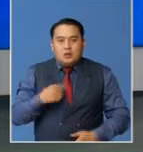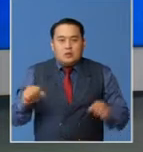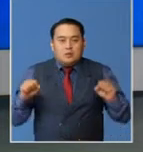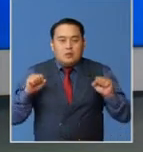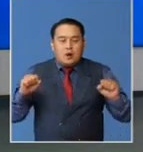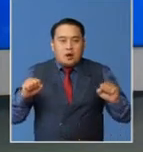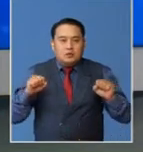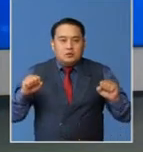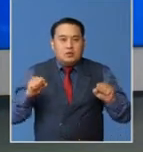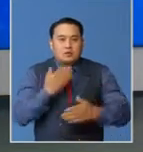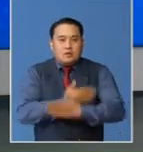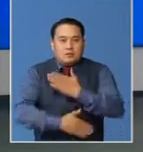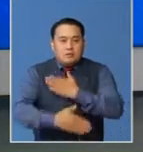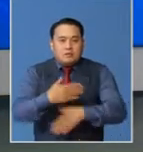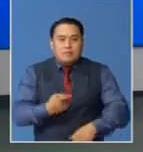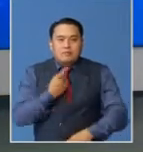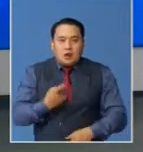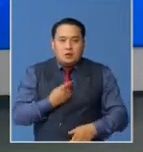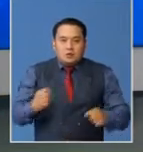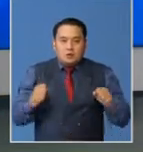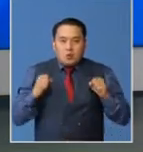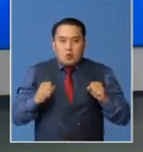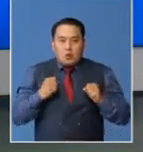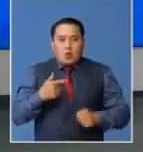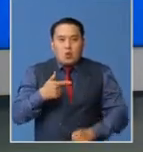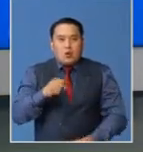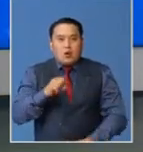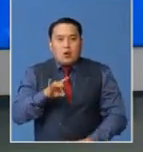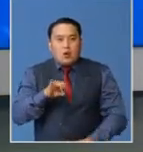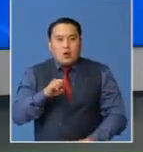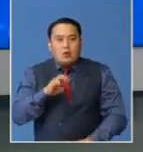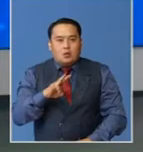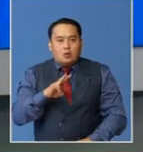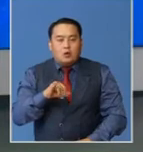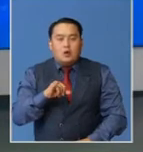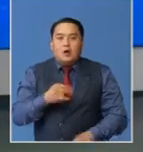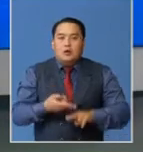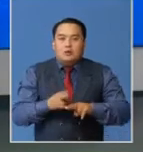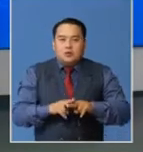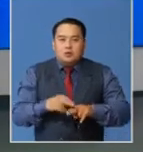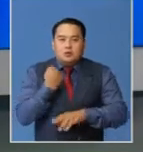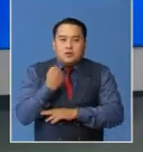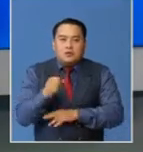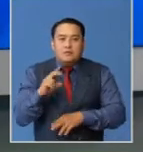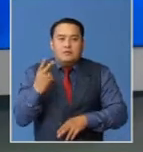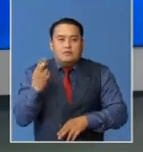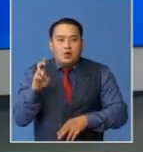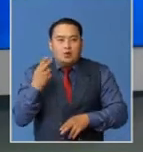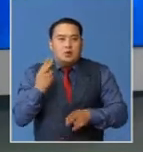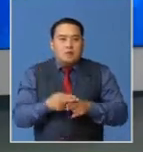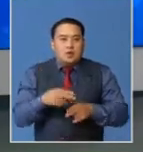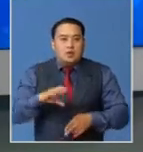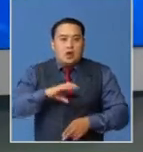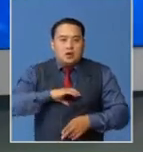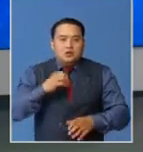талдыкурганская параспортсменка, мастер спорта международного класса Гульбану Абдыхалыкова, которая недавно завоевала бронзовую медаль